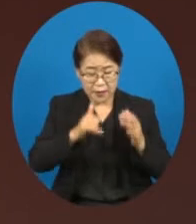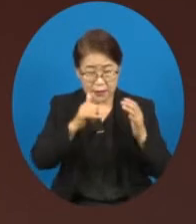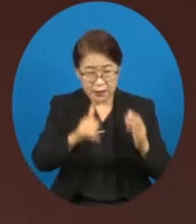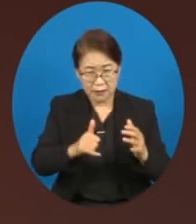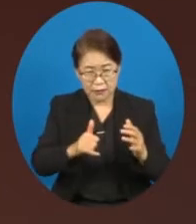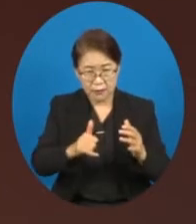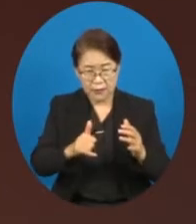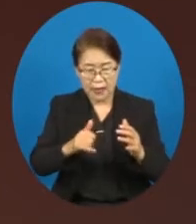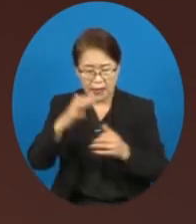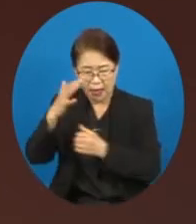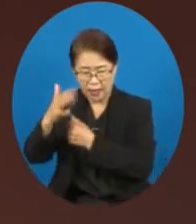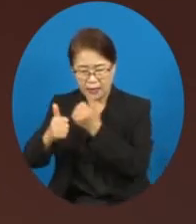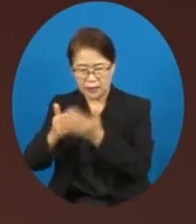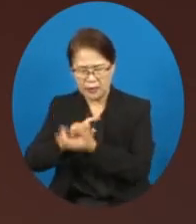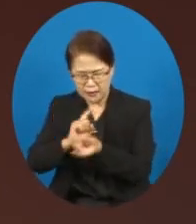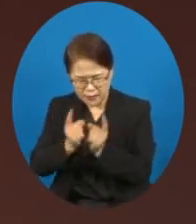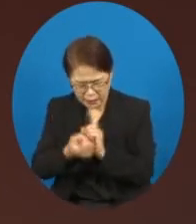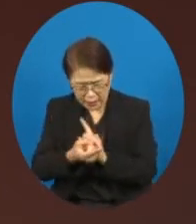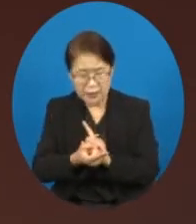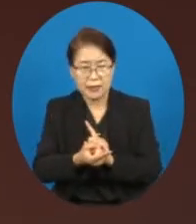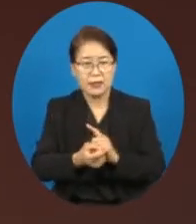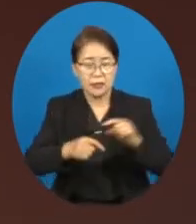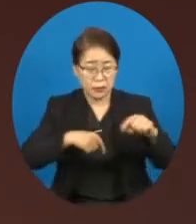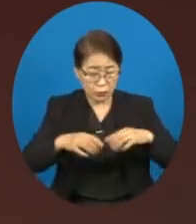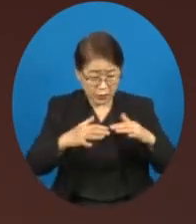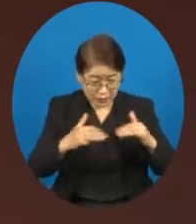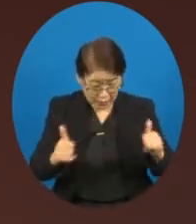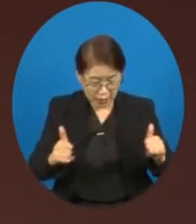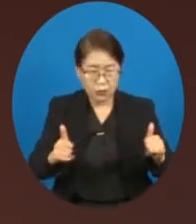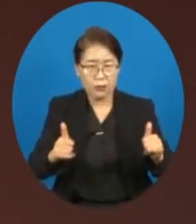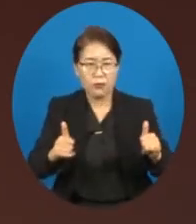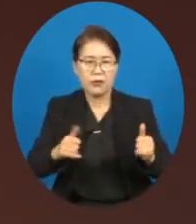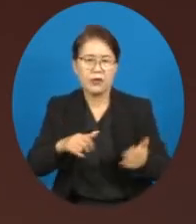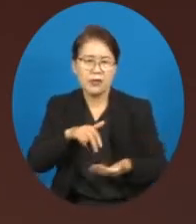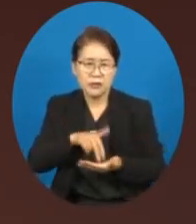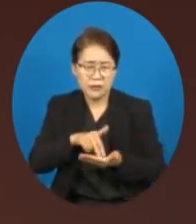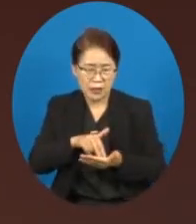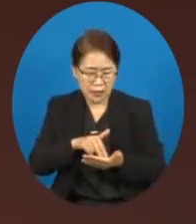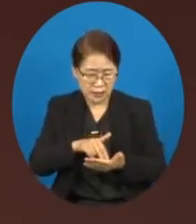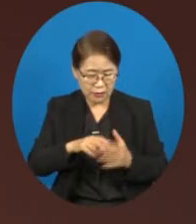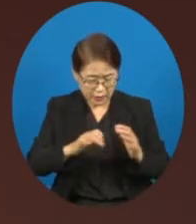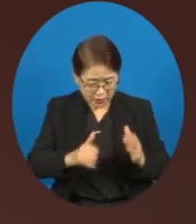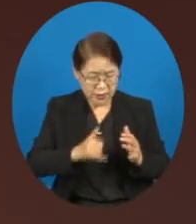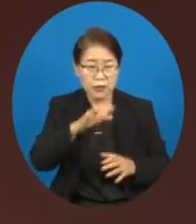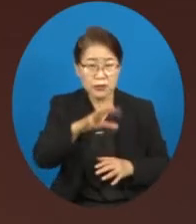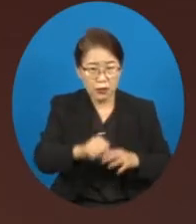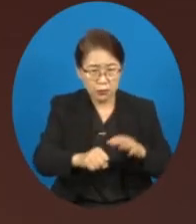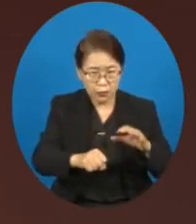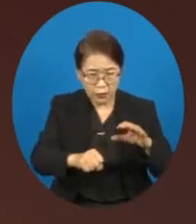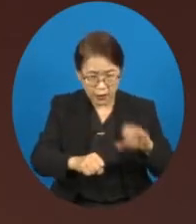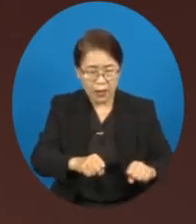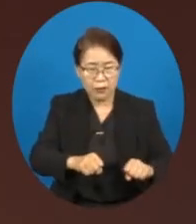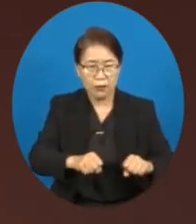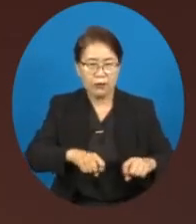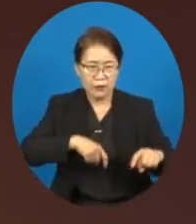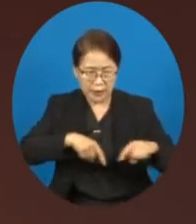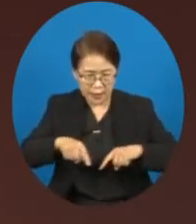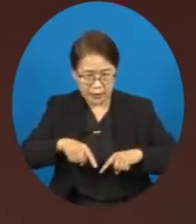대리 통치자로서 하나님의 창조하신 이 세상을 정복하고 다스리도록 하기